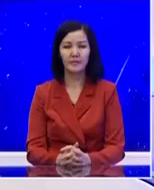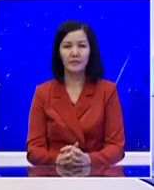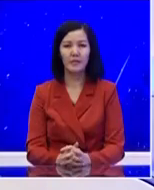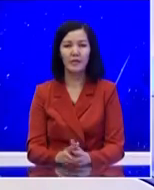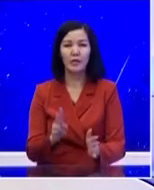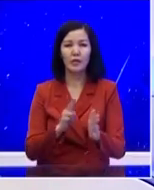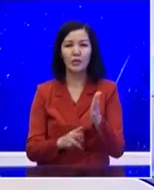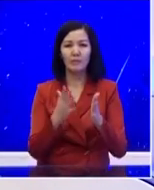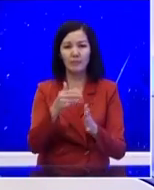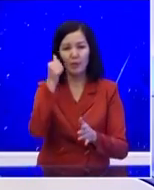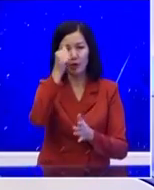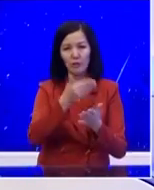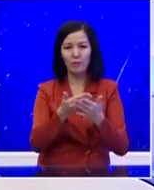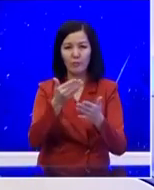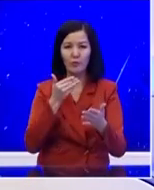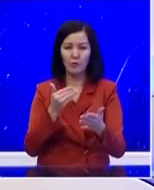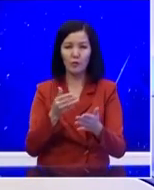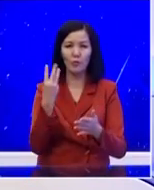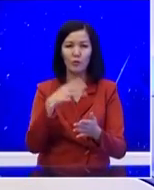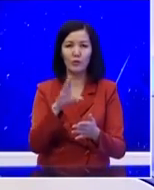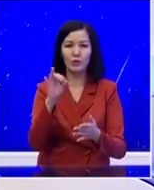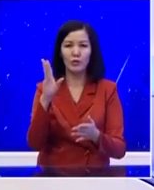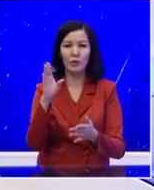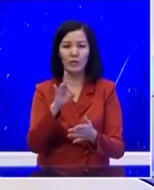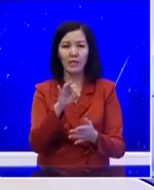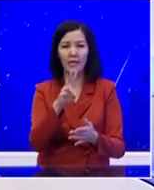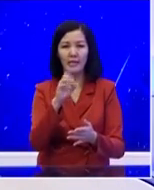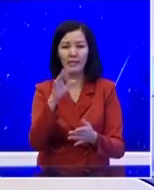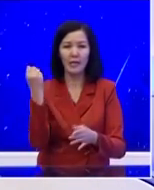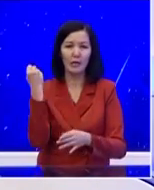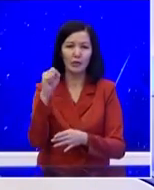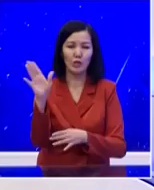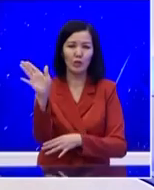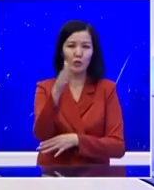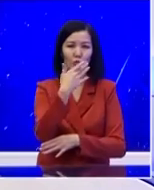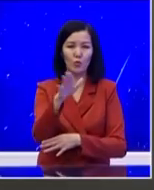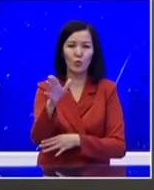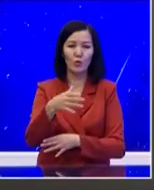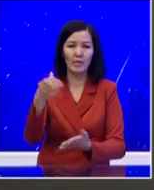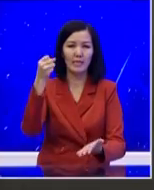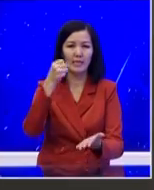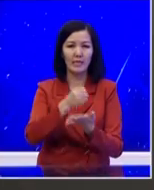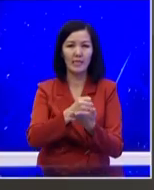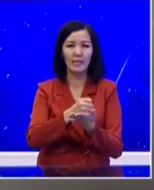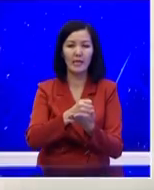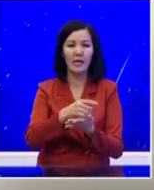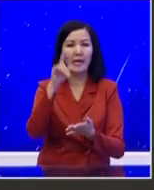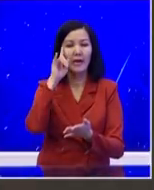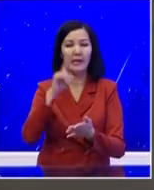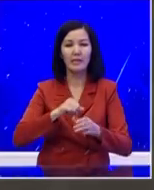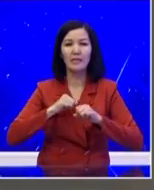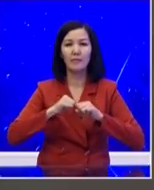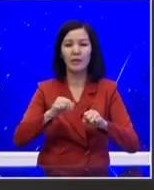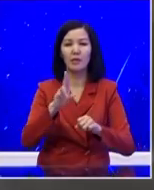Осыдан 75 жыл бұрын 30 сәуірде Рейхстагқа жеңіс туы тігілді. Жалауды желбіреткен қазақ батыры Рахымжан Қошқарбаев